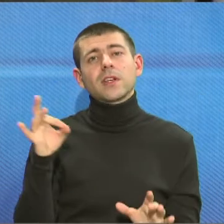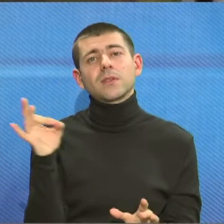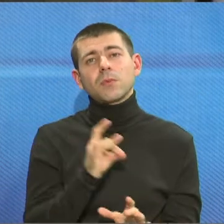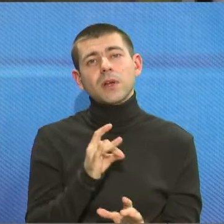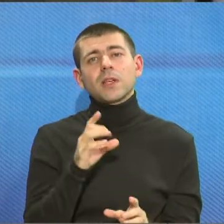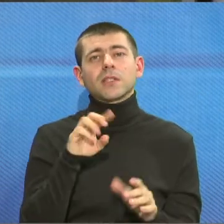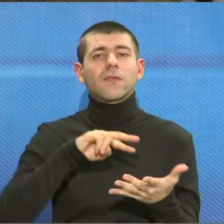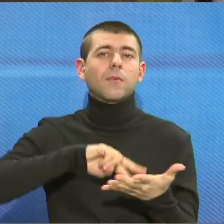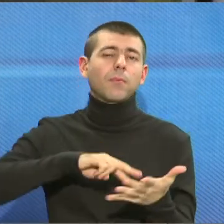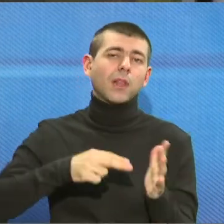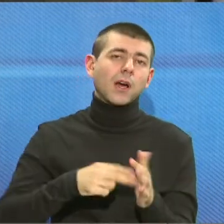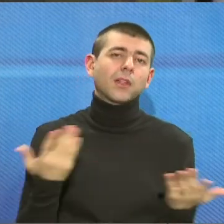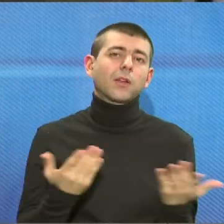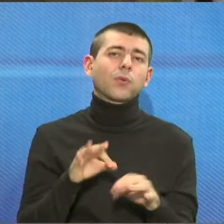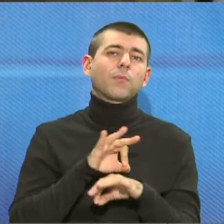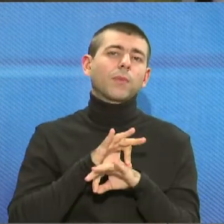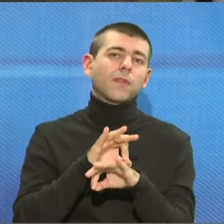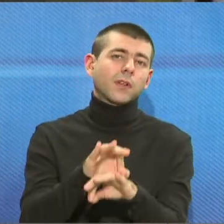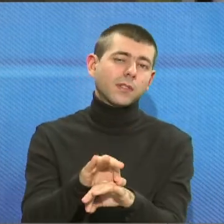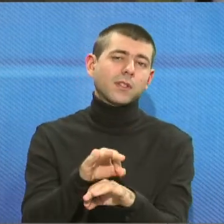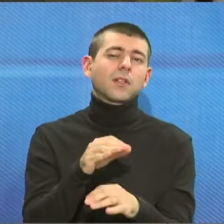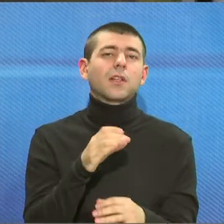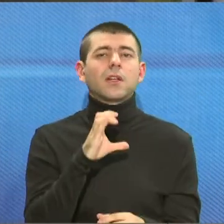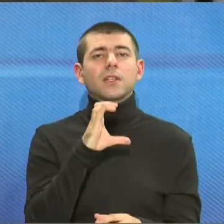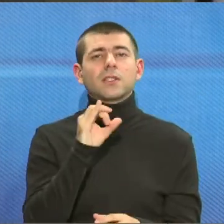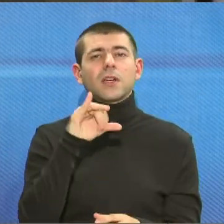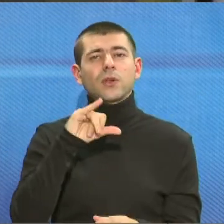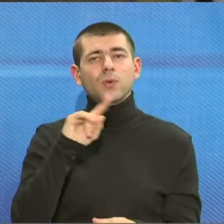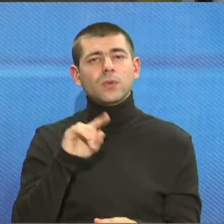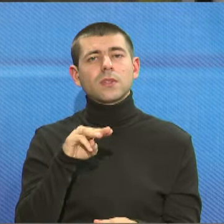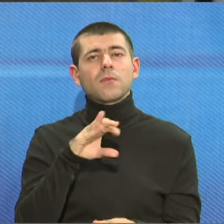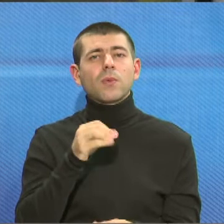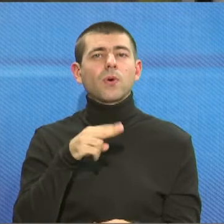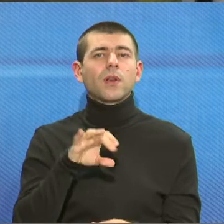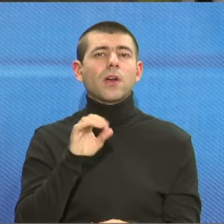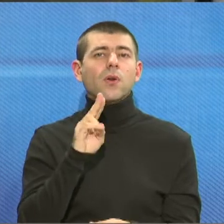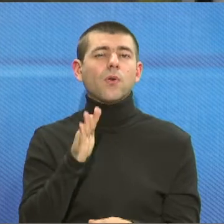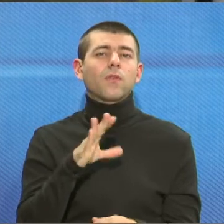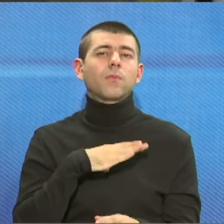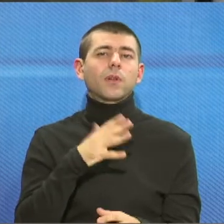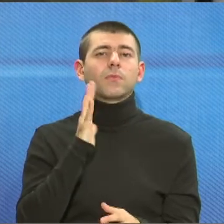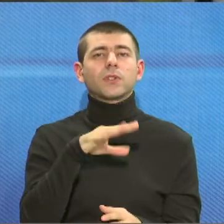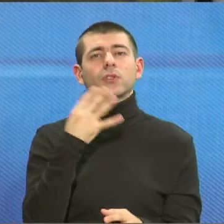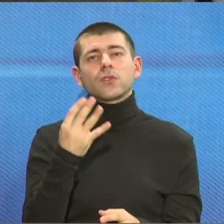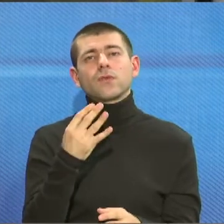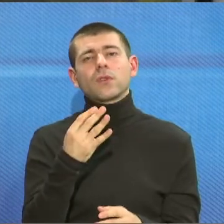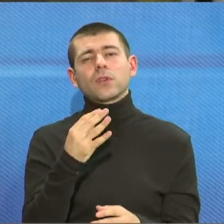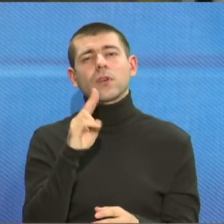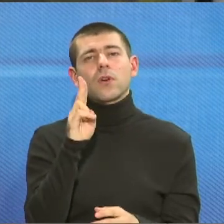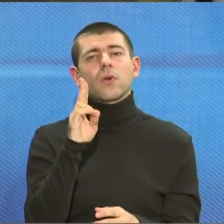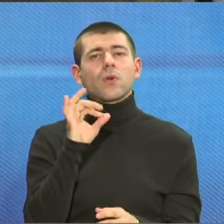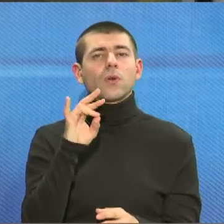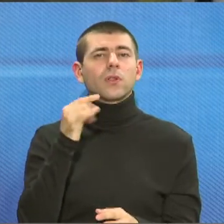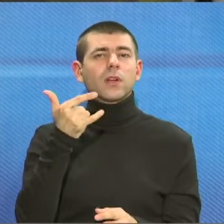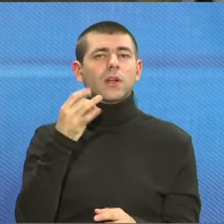республиканского плана, который проводил союз военных моряков. Посетил я 54-й международный конгресс подводников